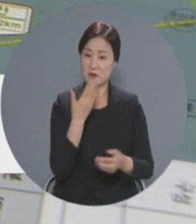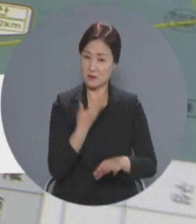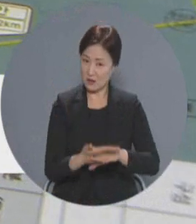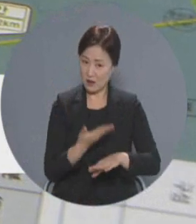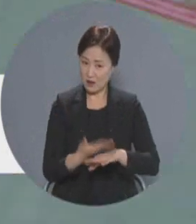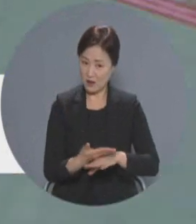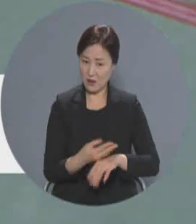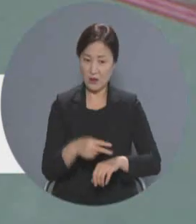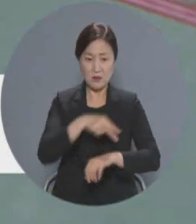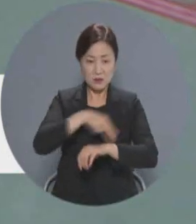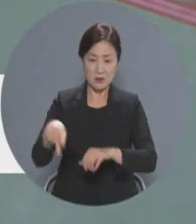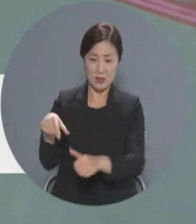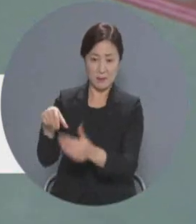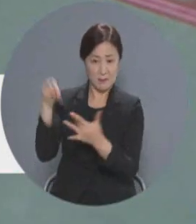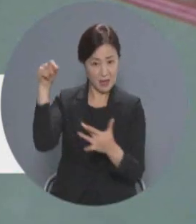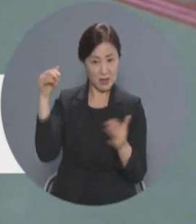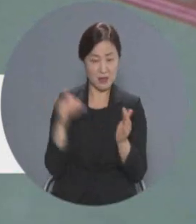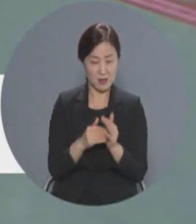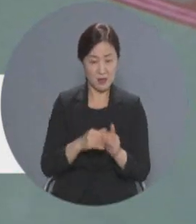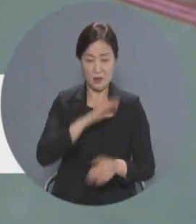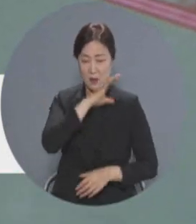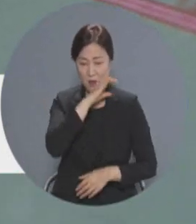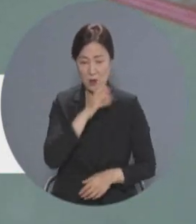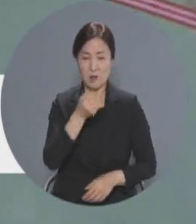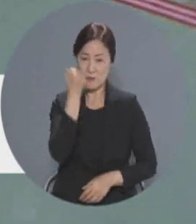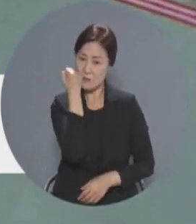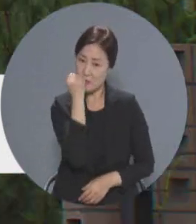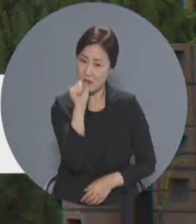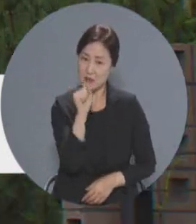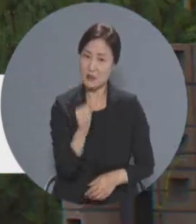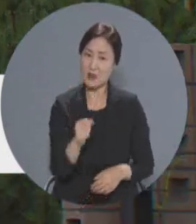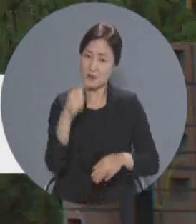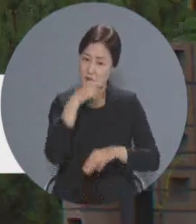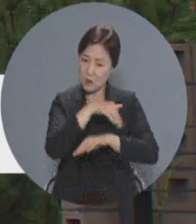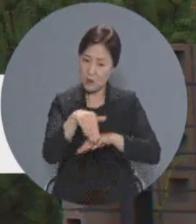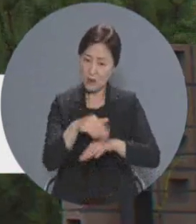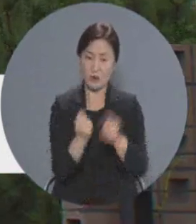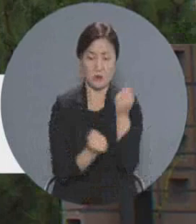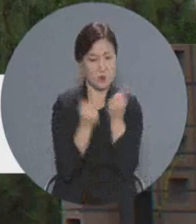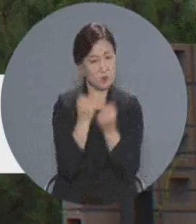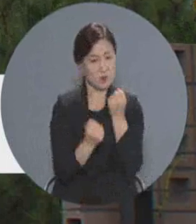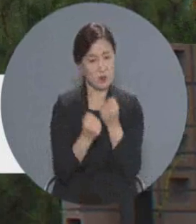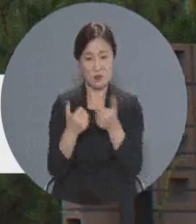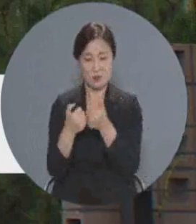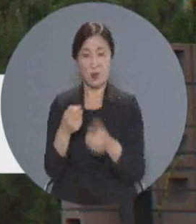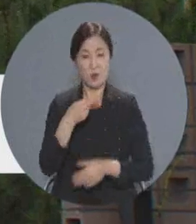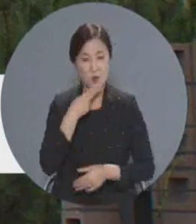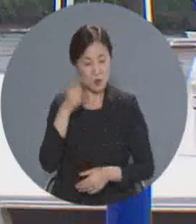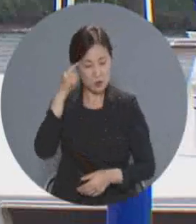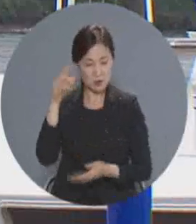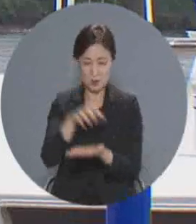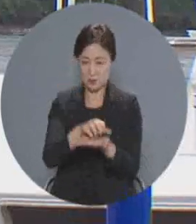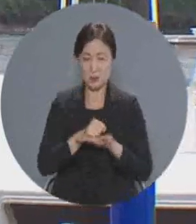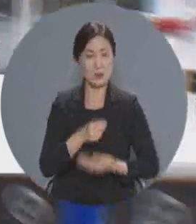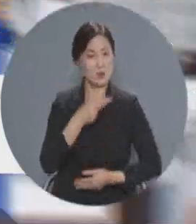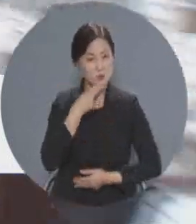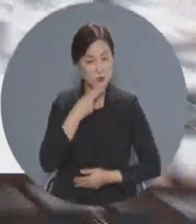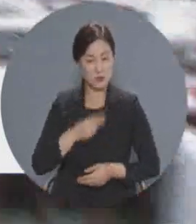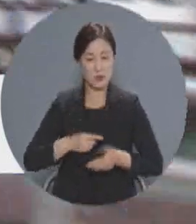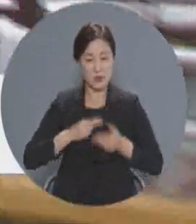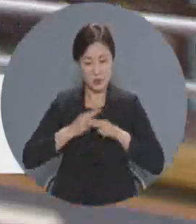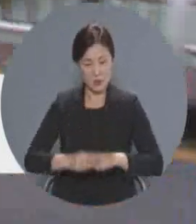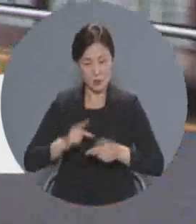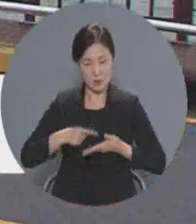설계가 채택된 데다 민원 발생이 불을 보듯 뻔한데 설명회나 공청회, 의견 수렴 절차 등도 없이